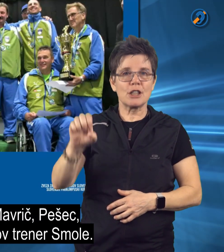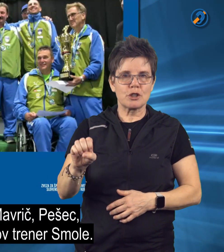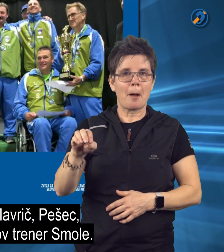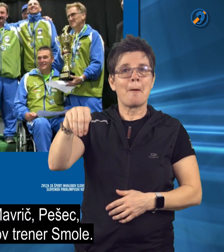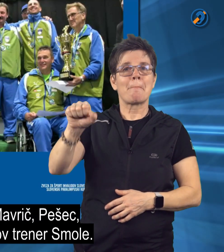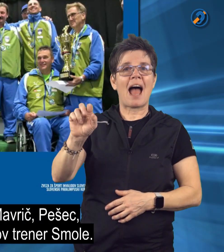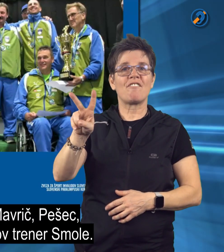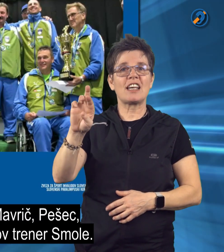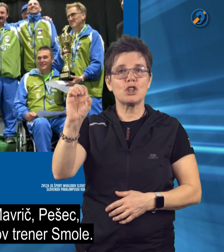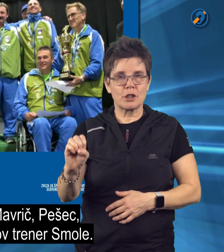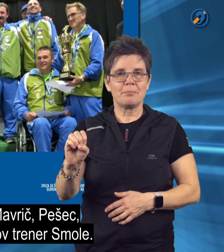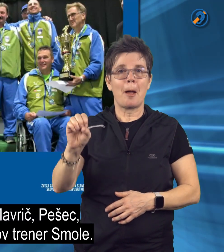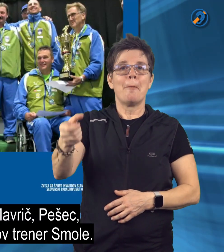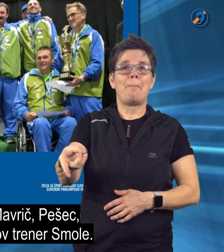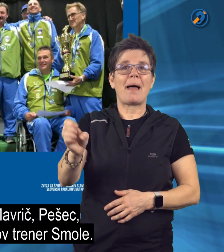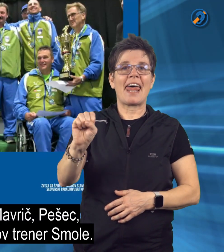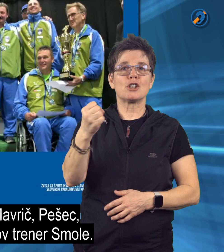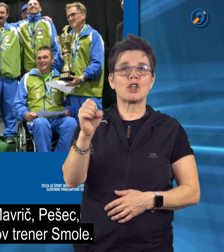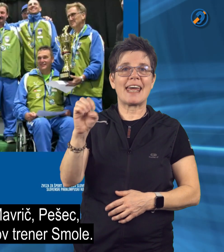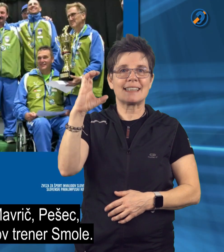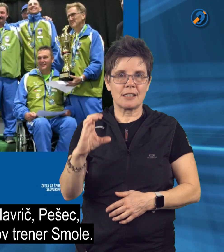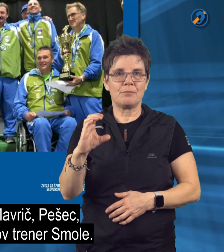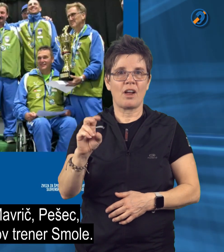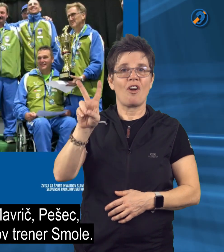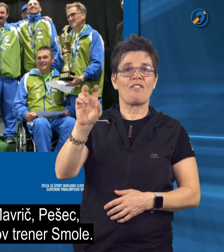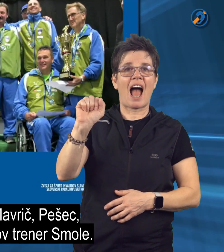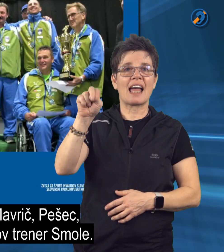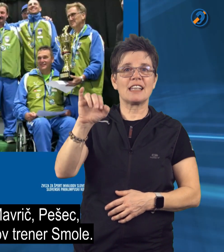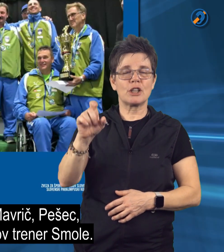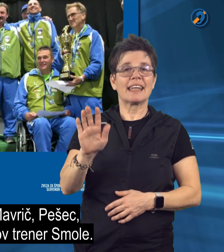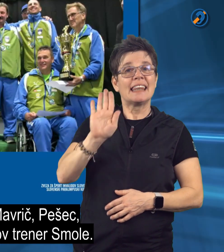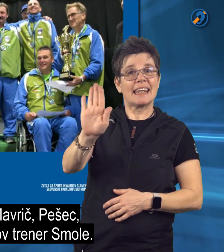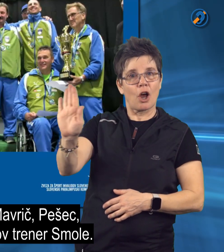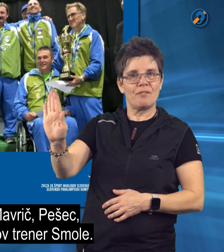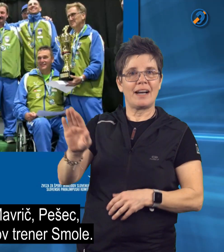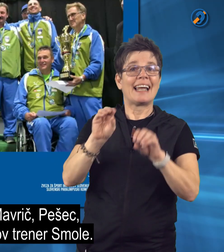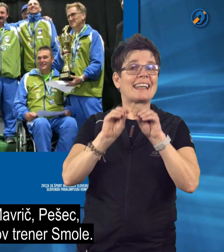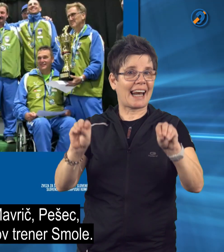Pešec, Vanič in njihov trener Smole.